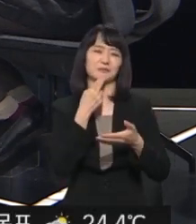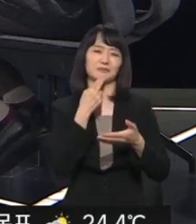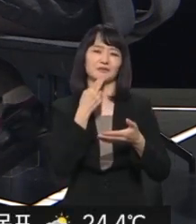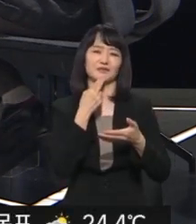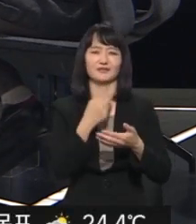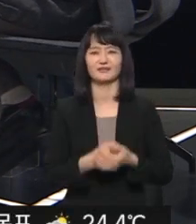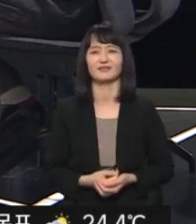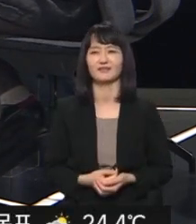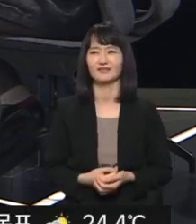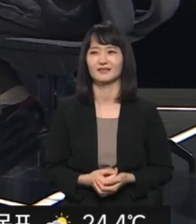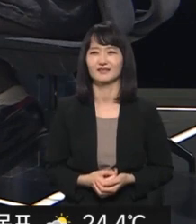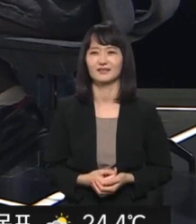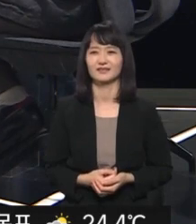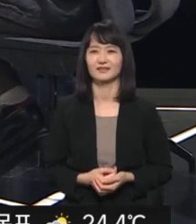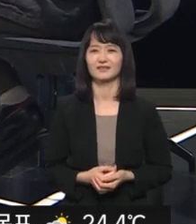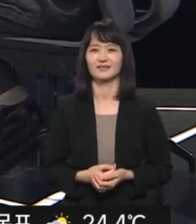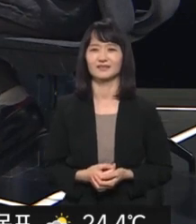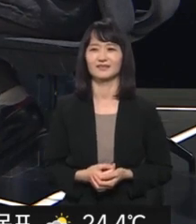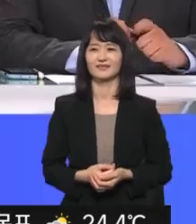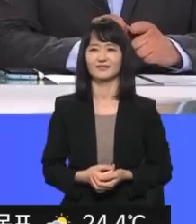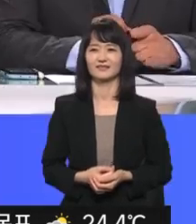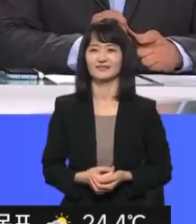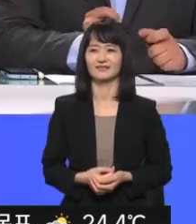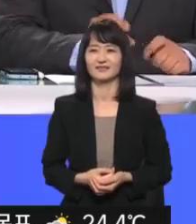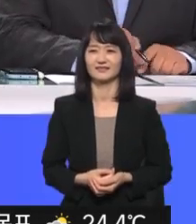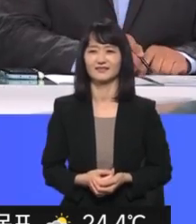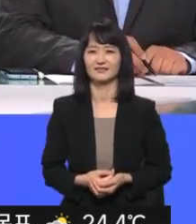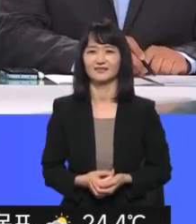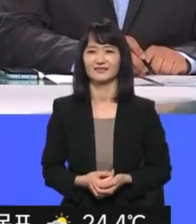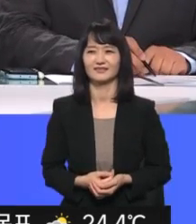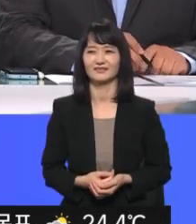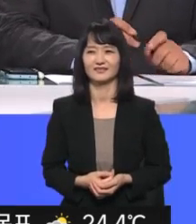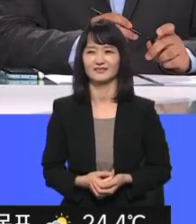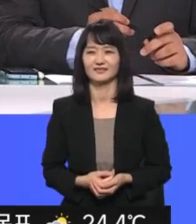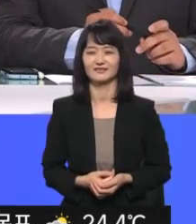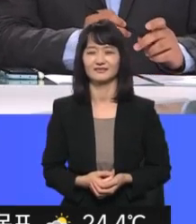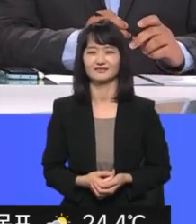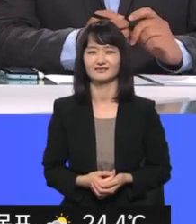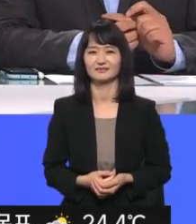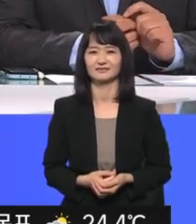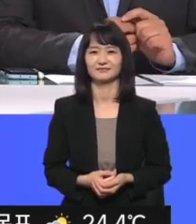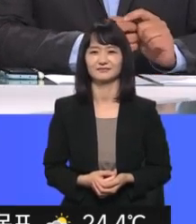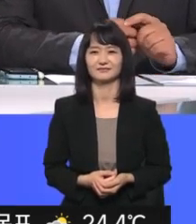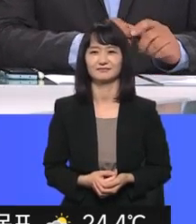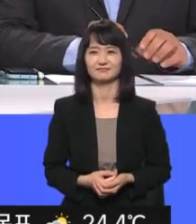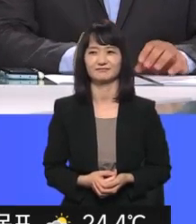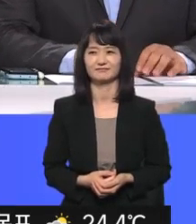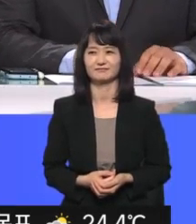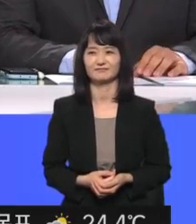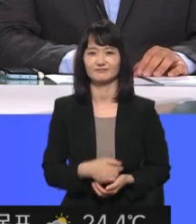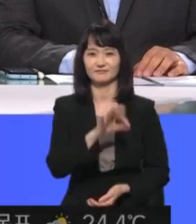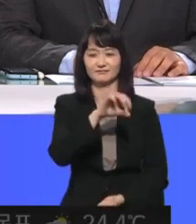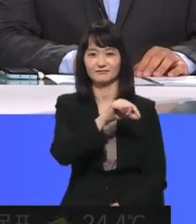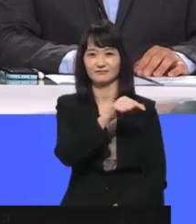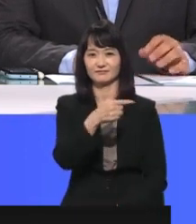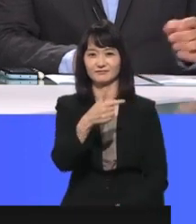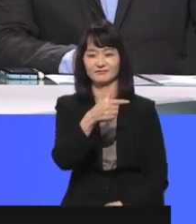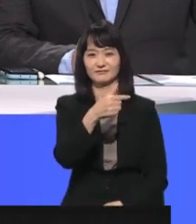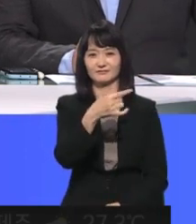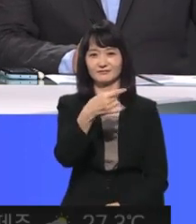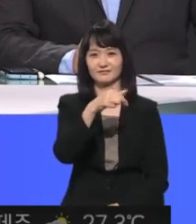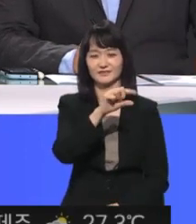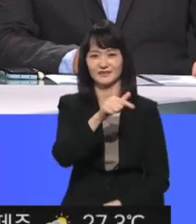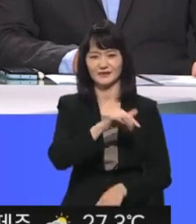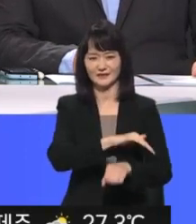아예 뭐냐고 늙은 갈 때까지 좀 해야될 거 아니까 아예 괜찮다 의미를 이야기하는 거예요 예 i 좀더 수석 때문에 많이 켜 줘야 돼 막시